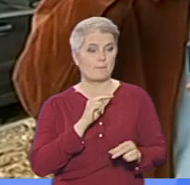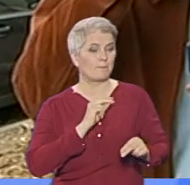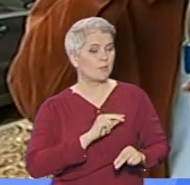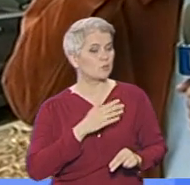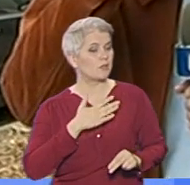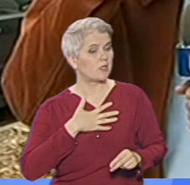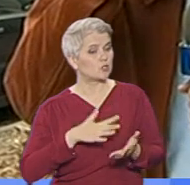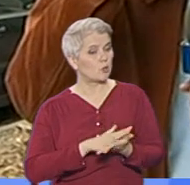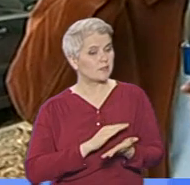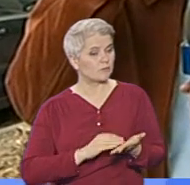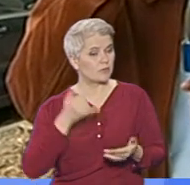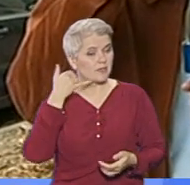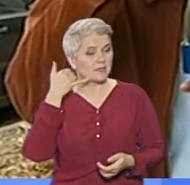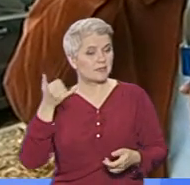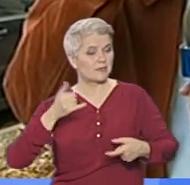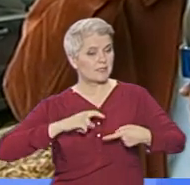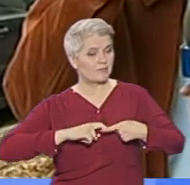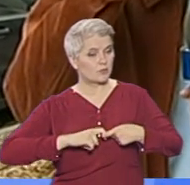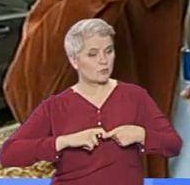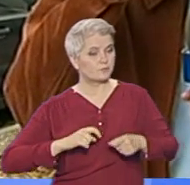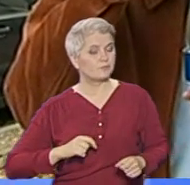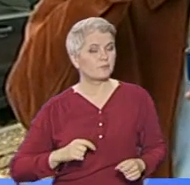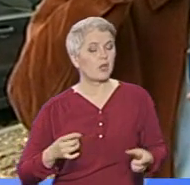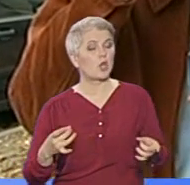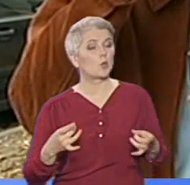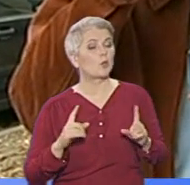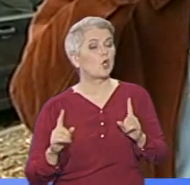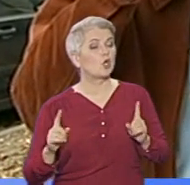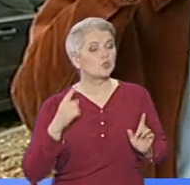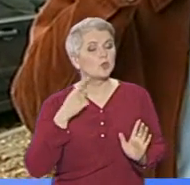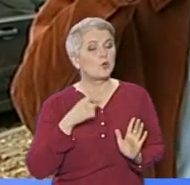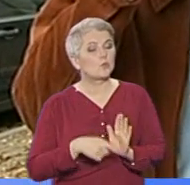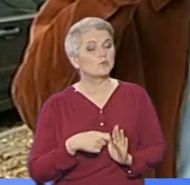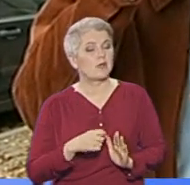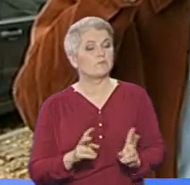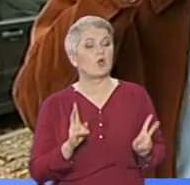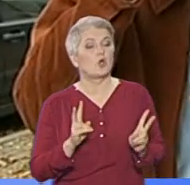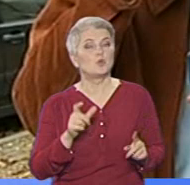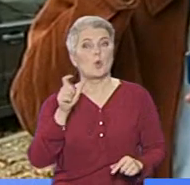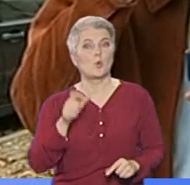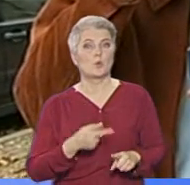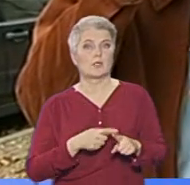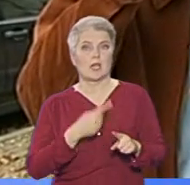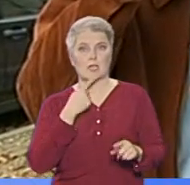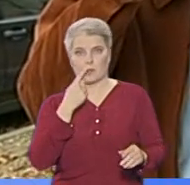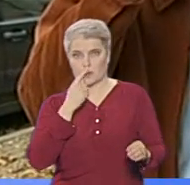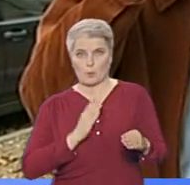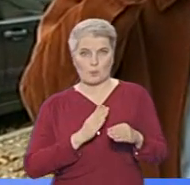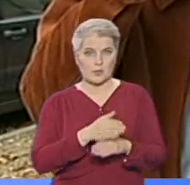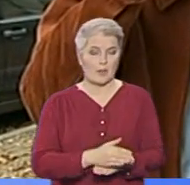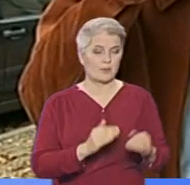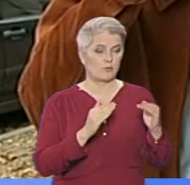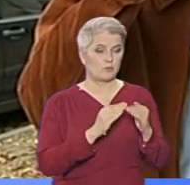Володимир Лінник, він з нами на прямому зв'язку. Володимир, розповідає, що тобі відомо, хто ці люди, які намагалися потрапити в будівлю, що кажуть